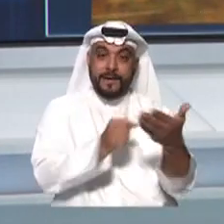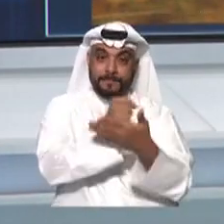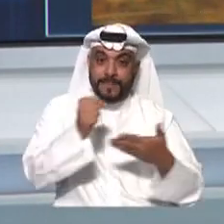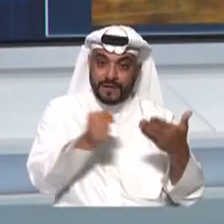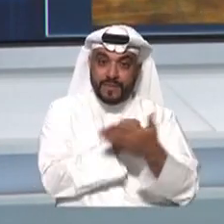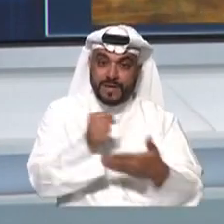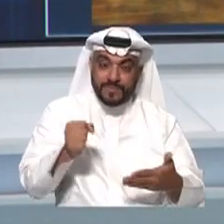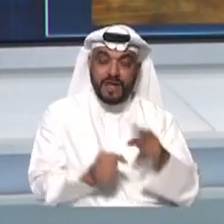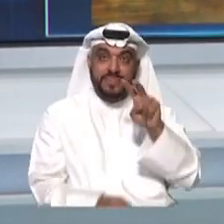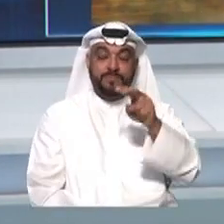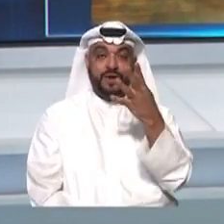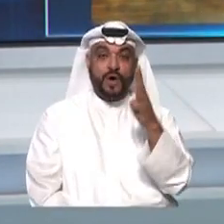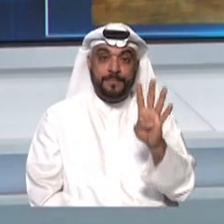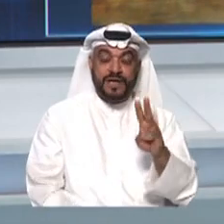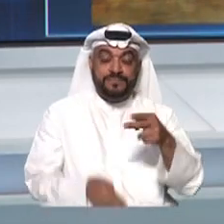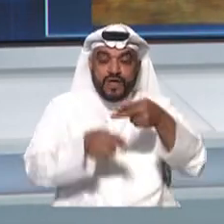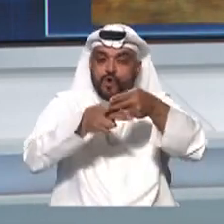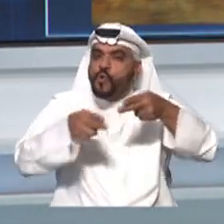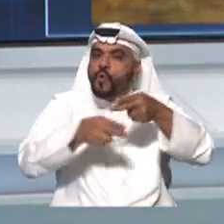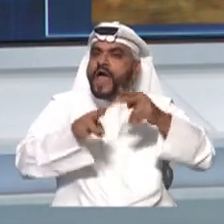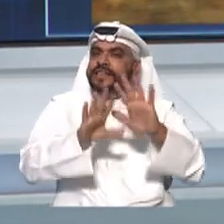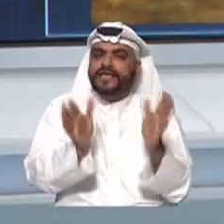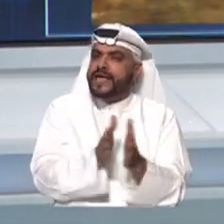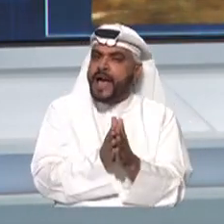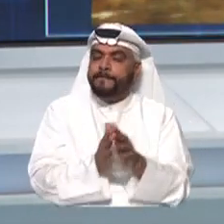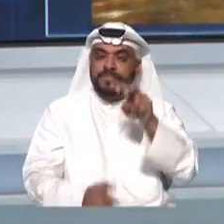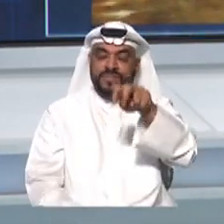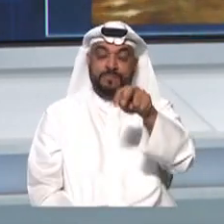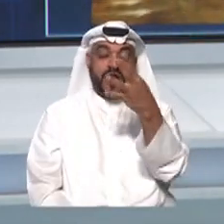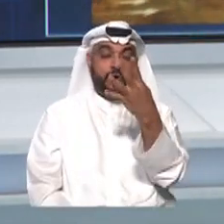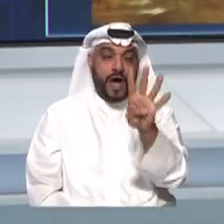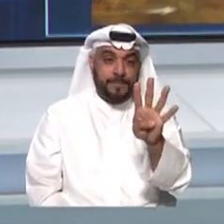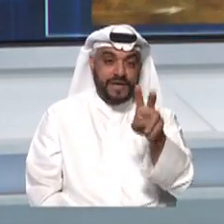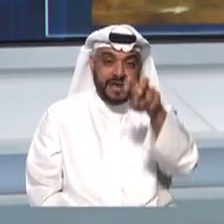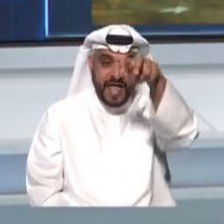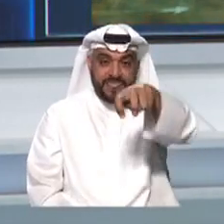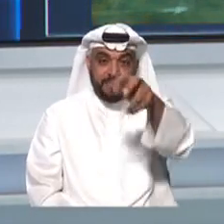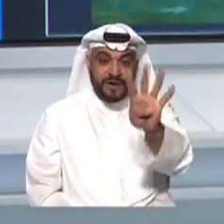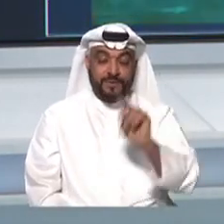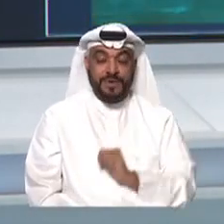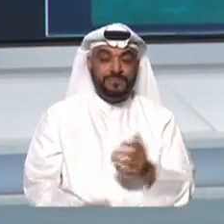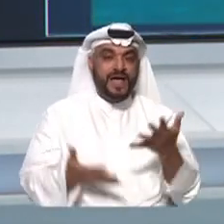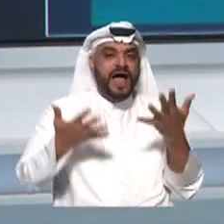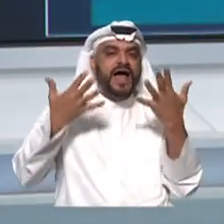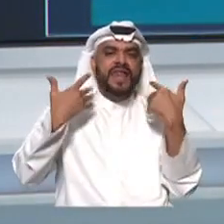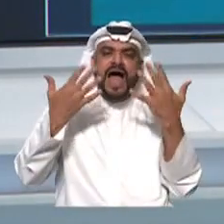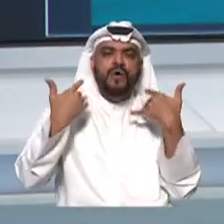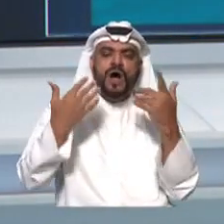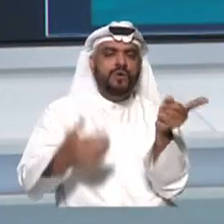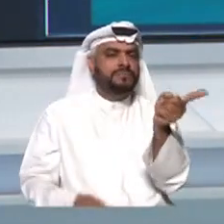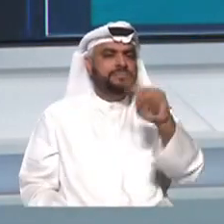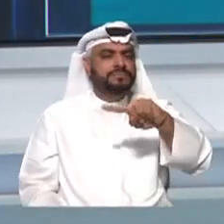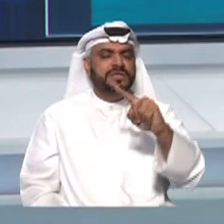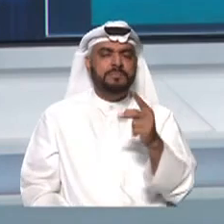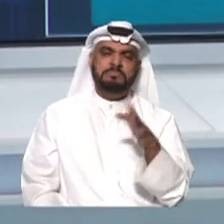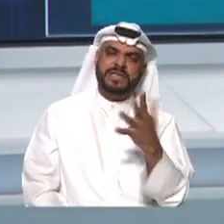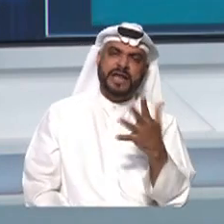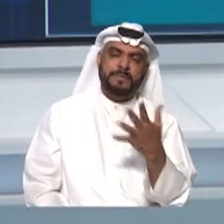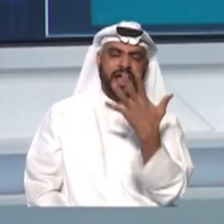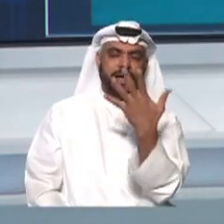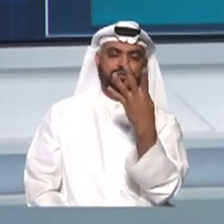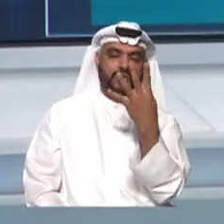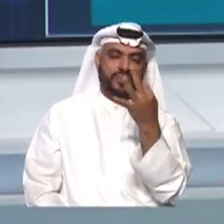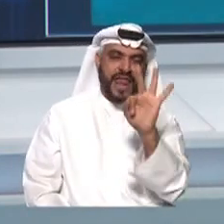مئوية متوقعة على مدينة الكويت، وأيضا رياح جنوبية إلى جنوبية شرقية سرعتها ما بين 12 إلى 35 كيلومتر